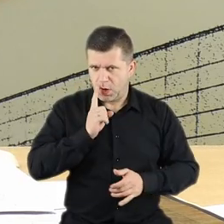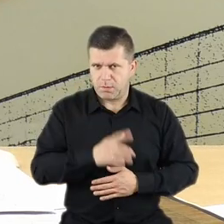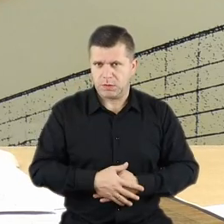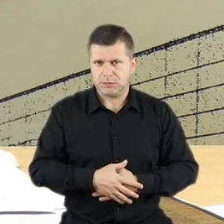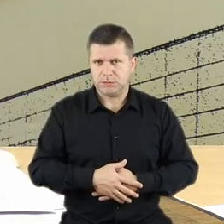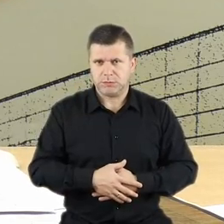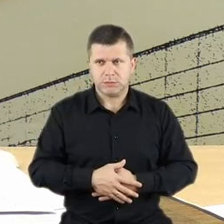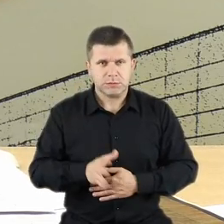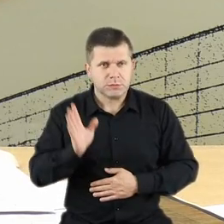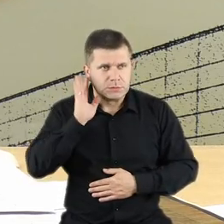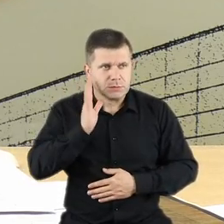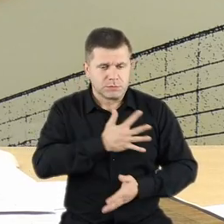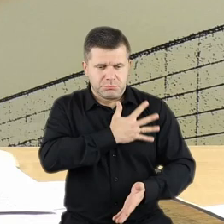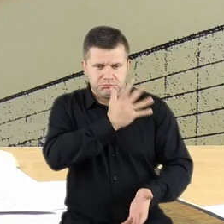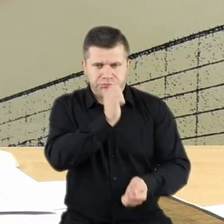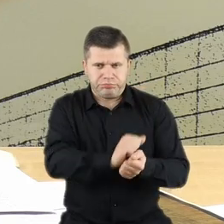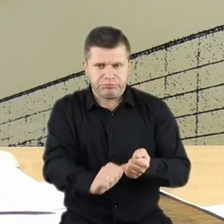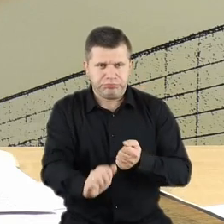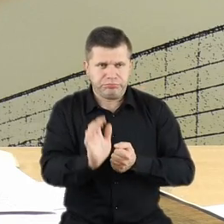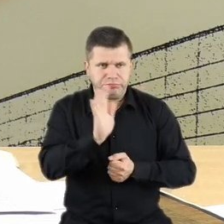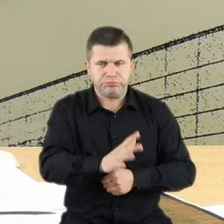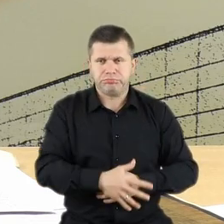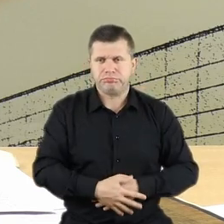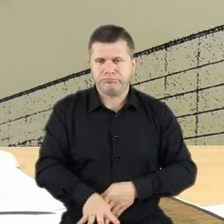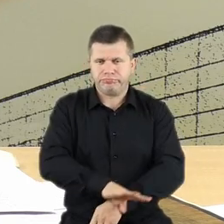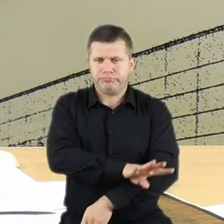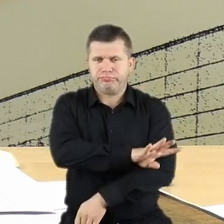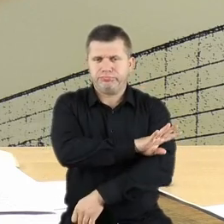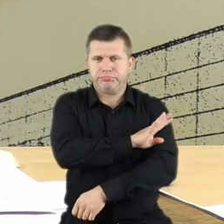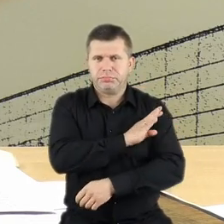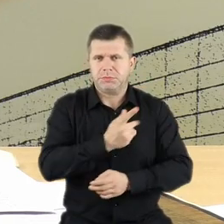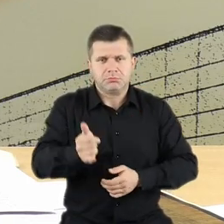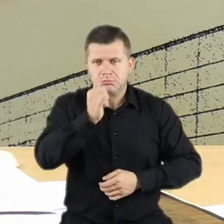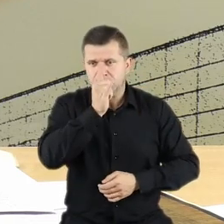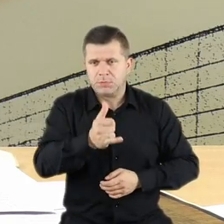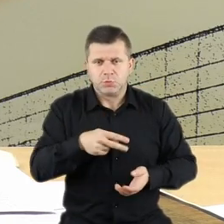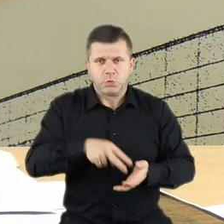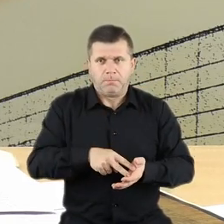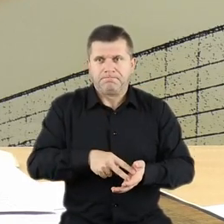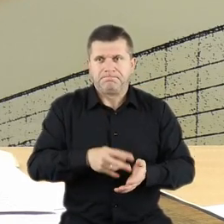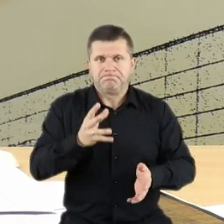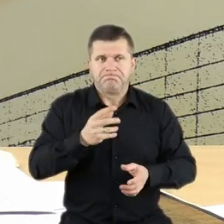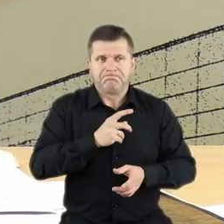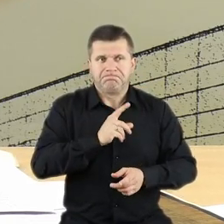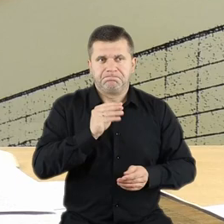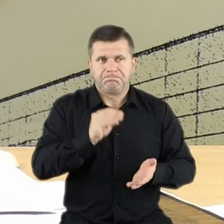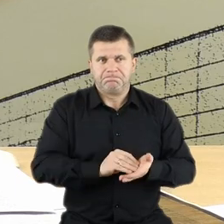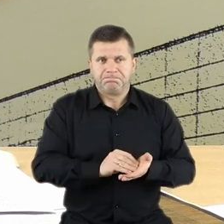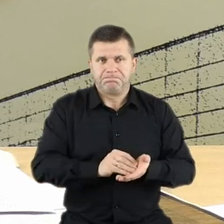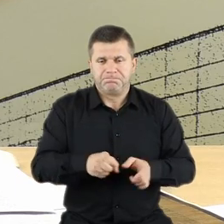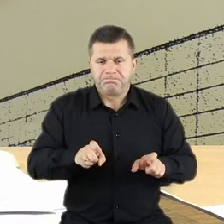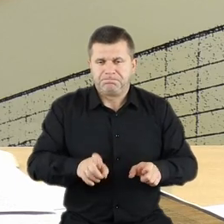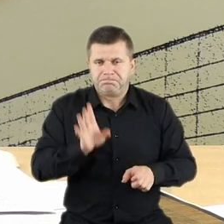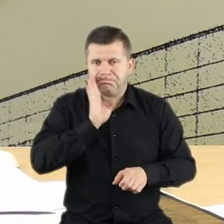walkers nie pomar ze strachu cały biały nie mógł się ruszyć z miejsca i tak